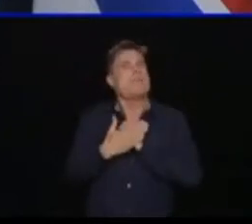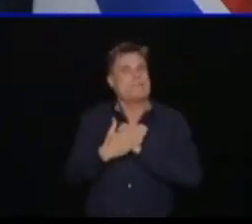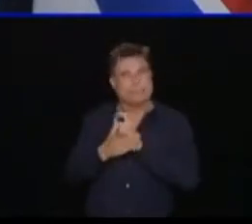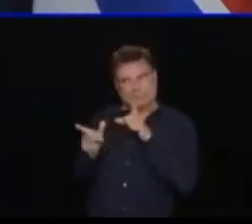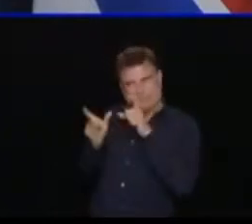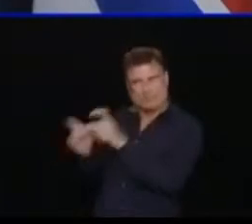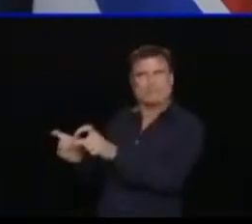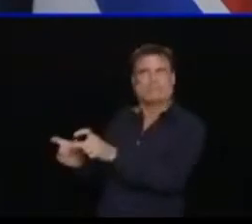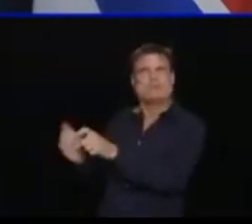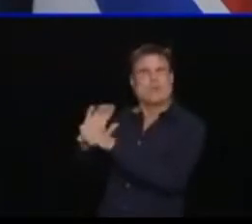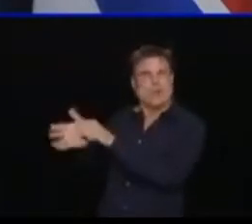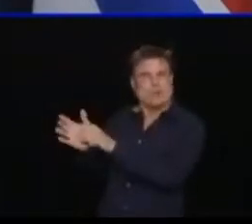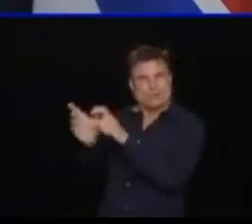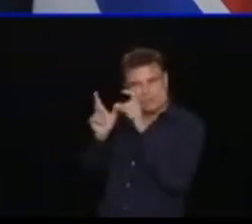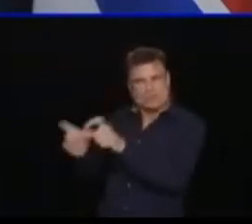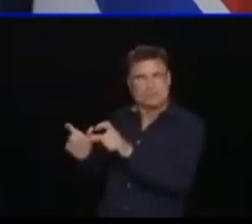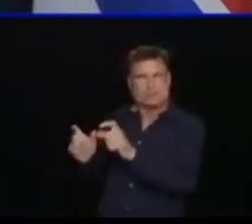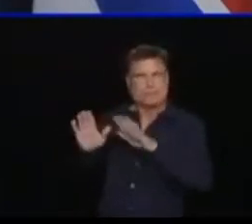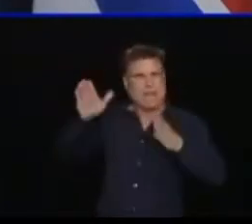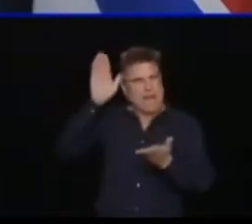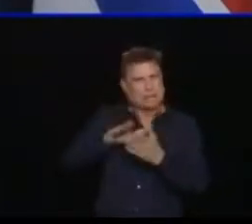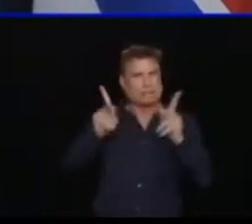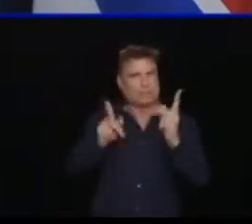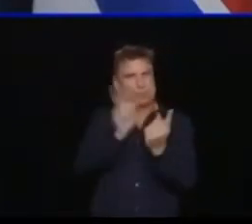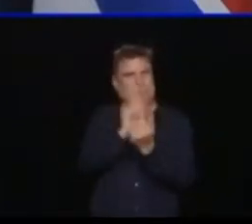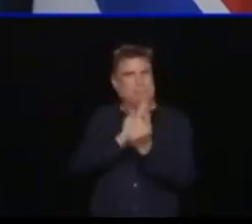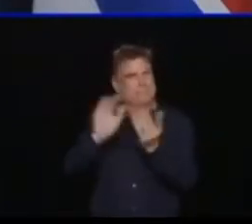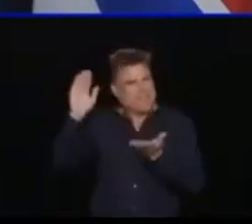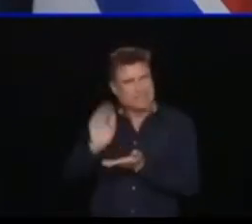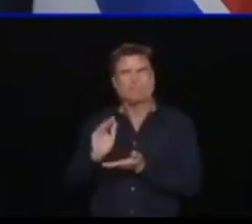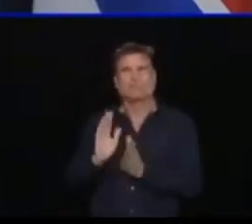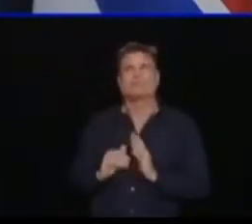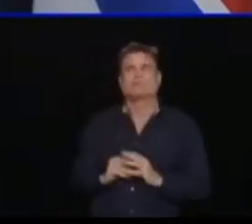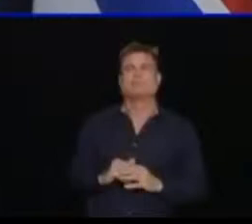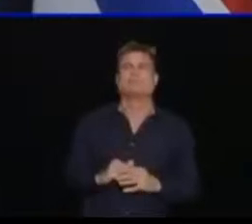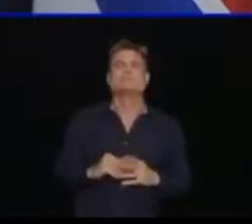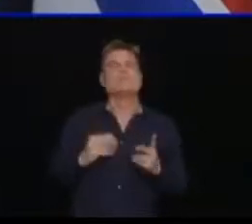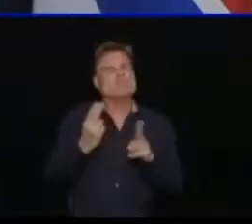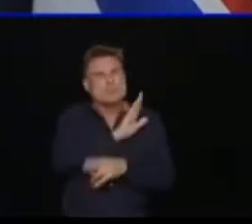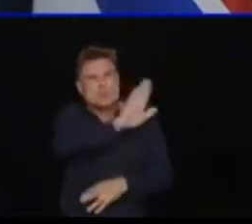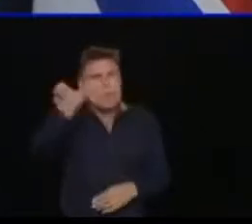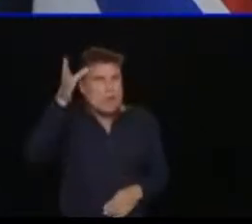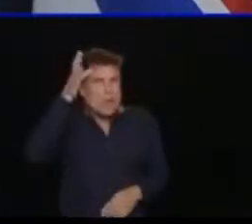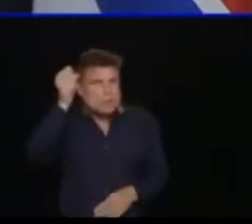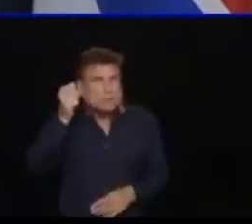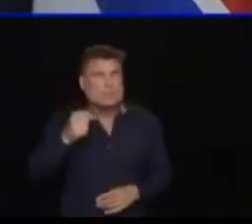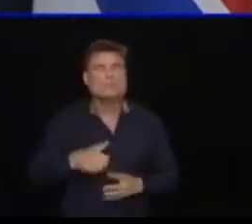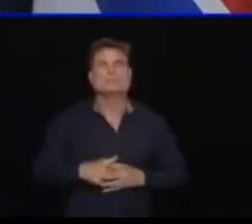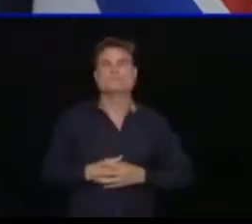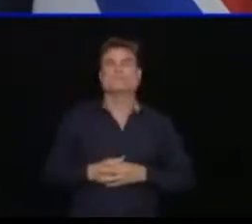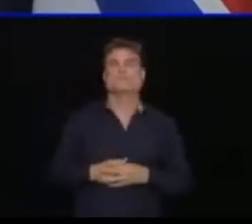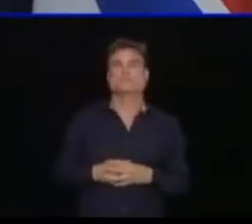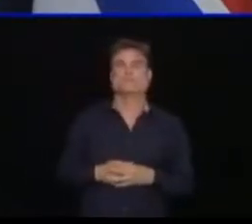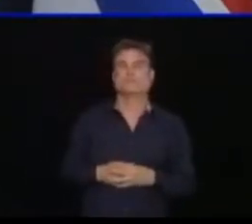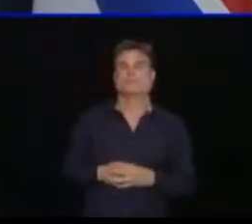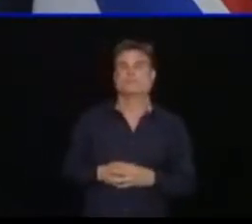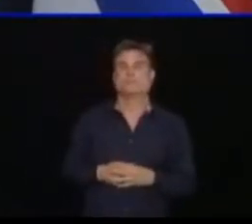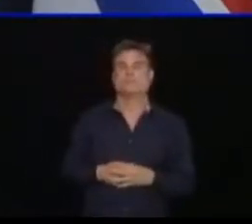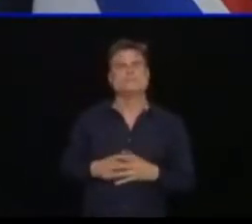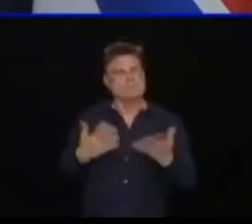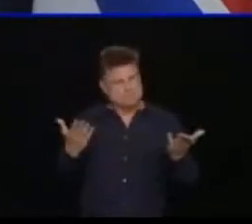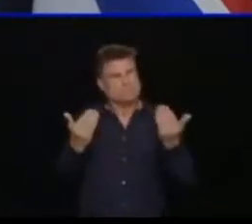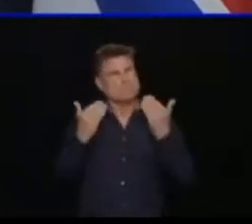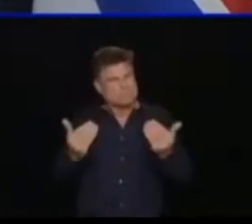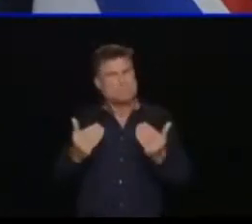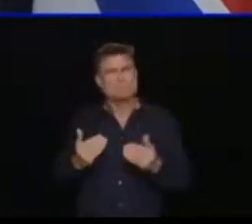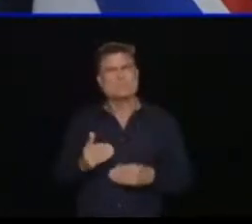全距离，能够拯救生命。这个是共有的这个感知。 right now using our COVID